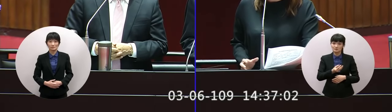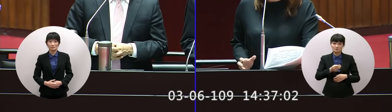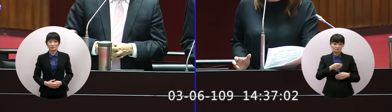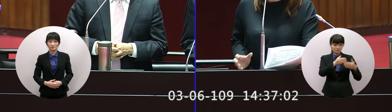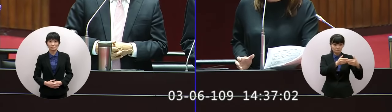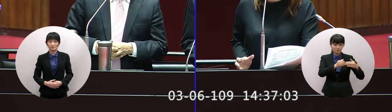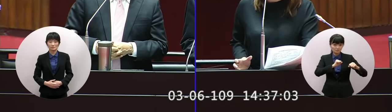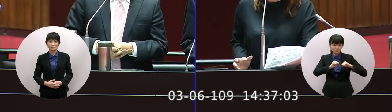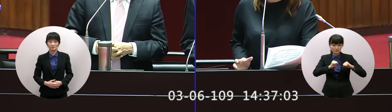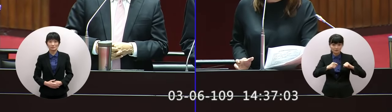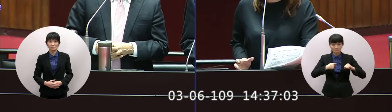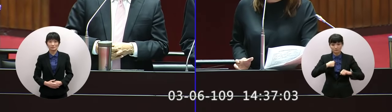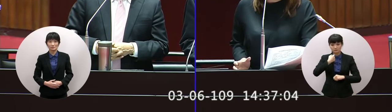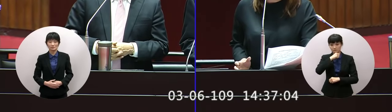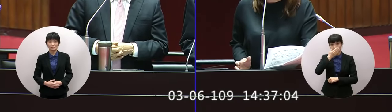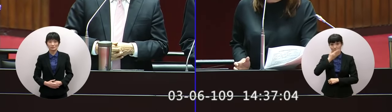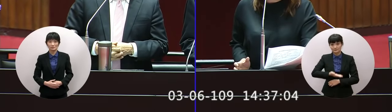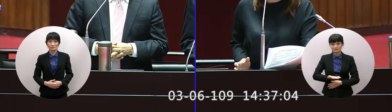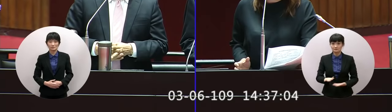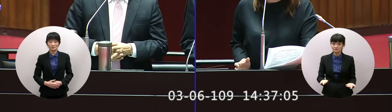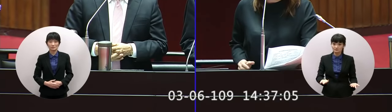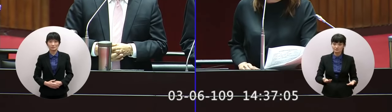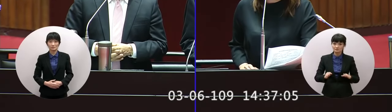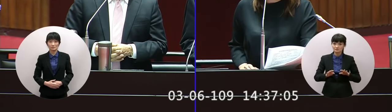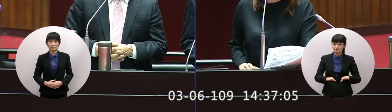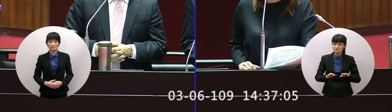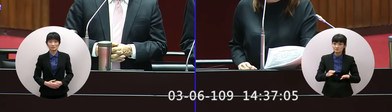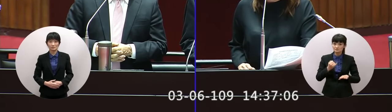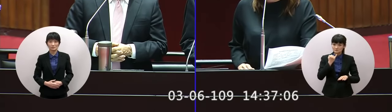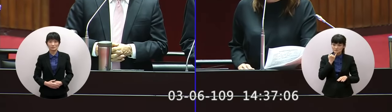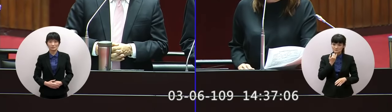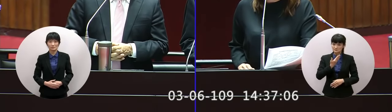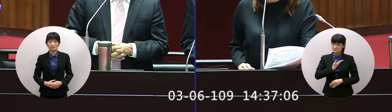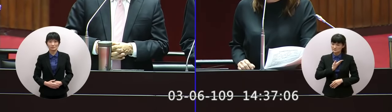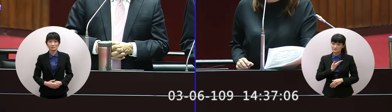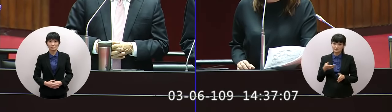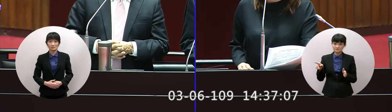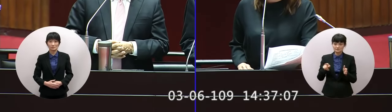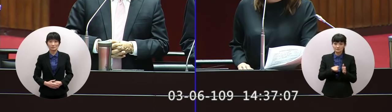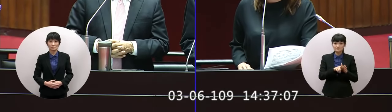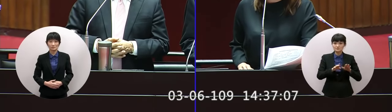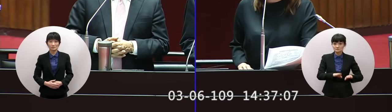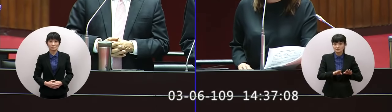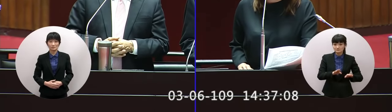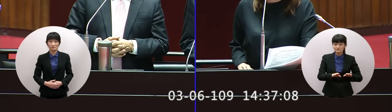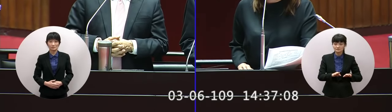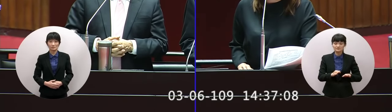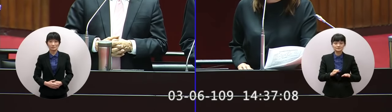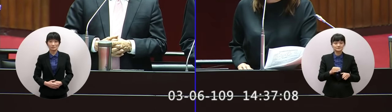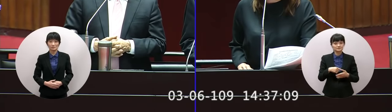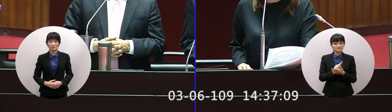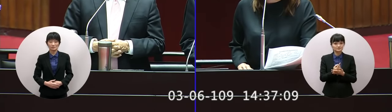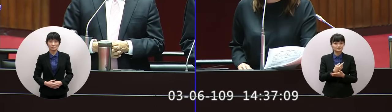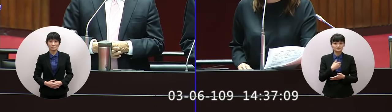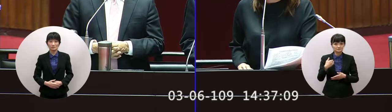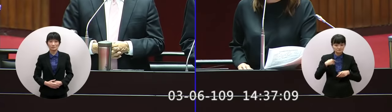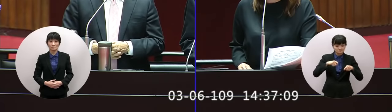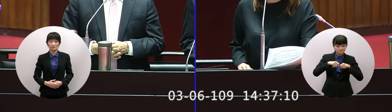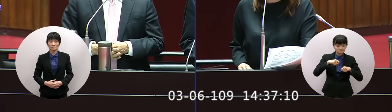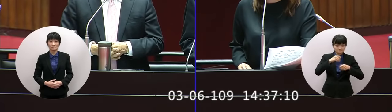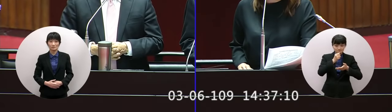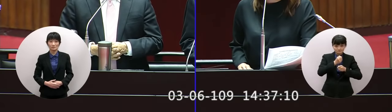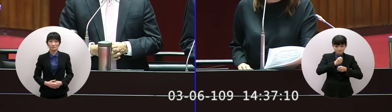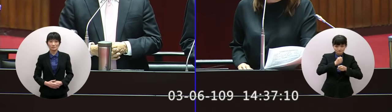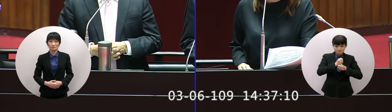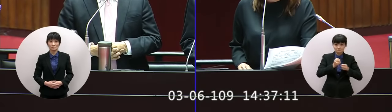以像目前可以存活的大概都只能外销谋求生路了，不然就是像现在的